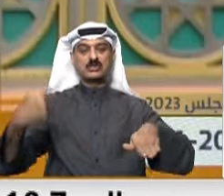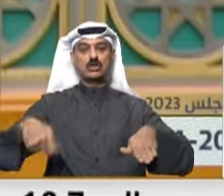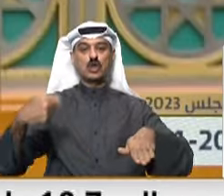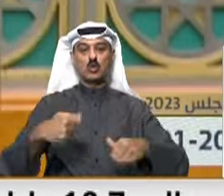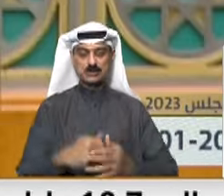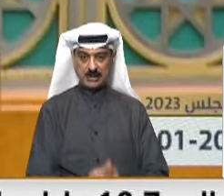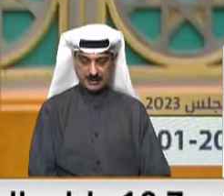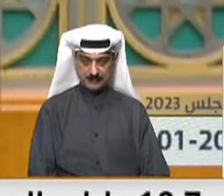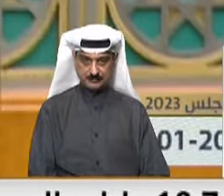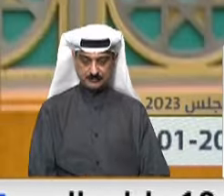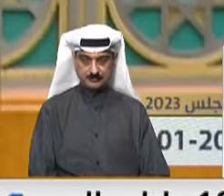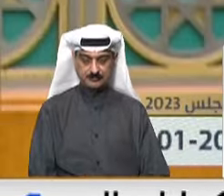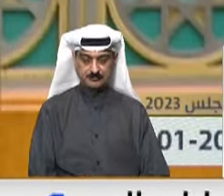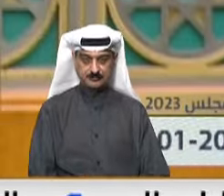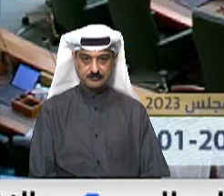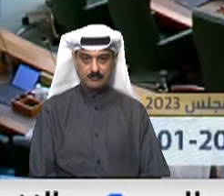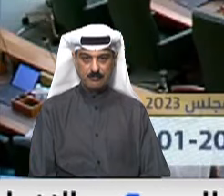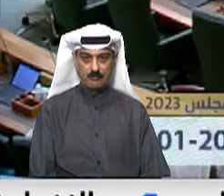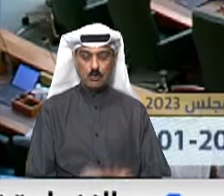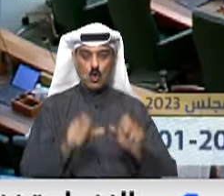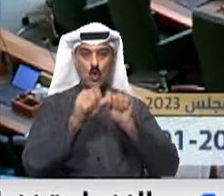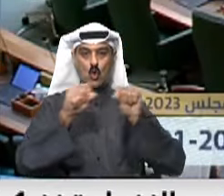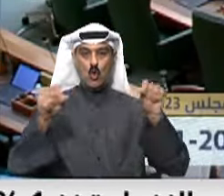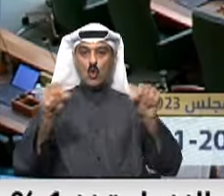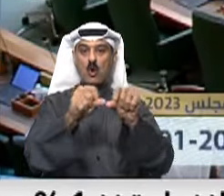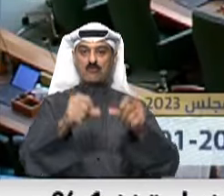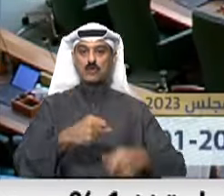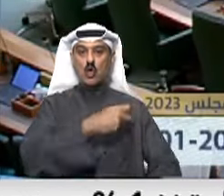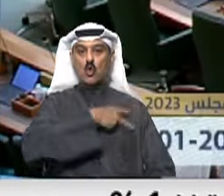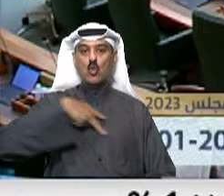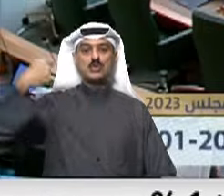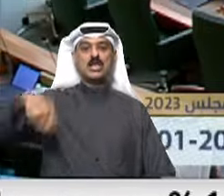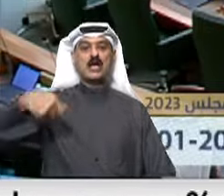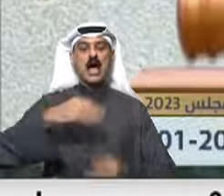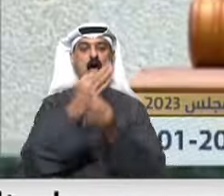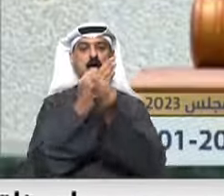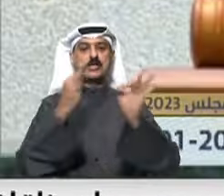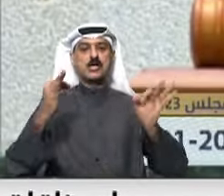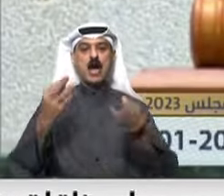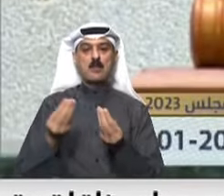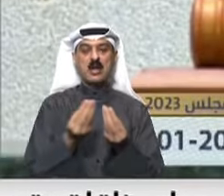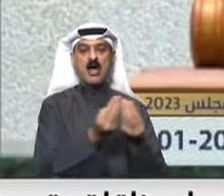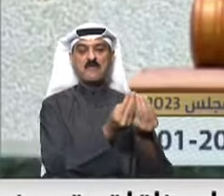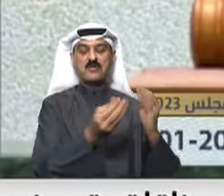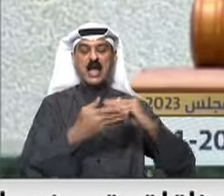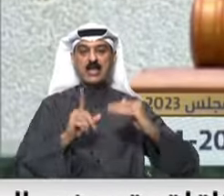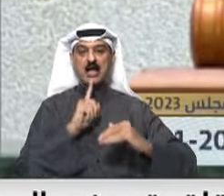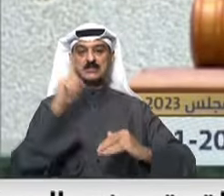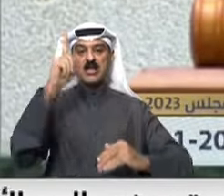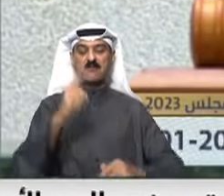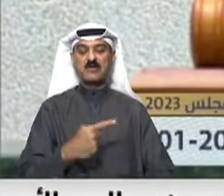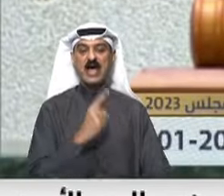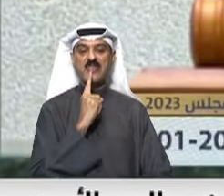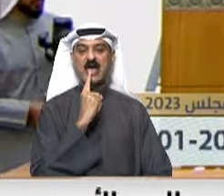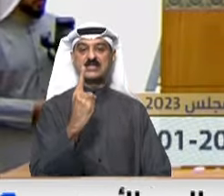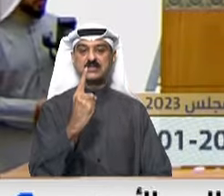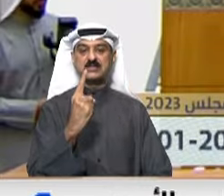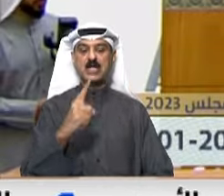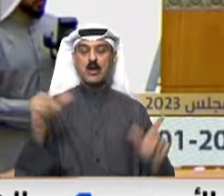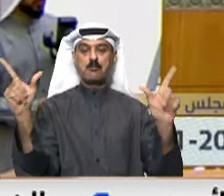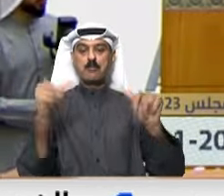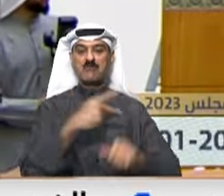الصباح رئيس مجلس الوزراء والوزراء اليمين الدستوريه وذلك بناء على طلب الحكومه نواف